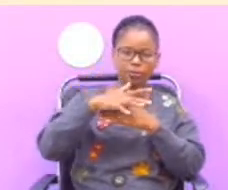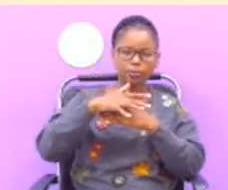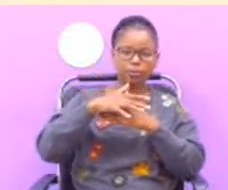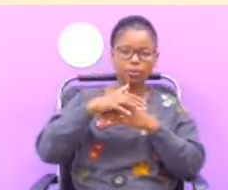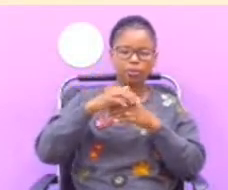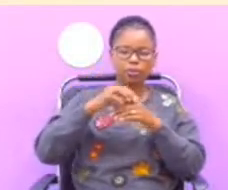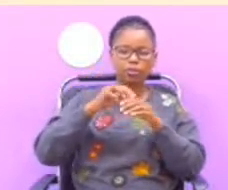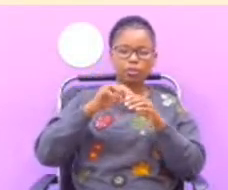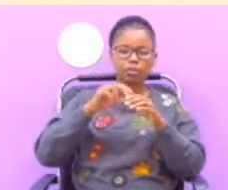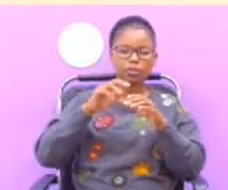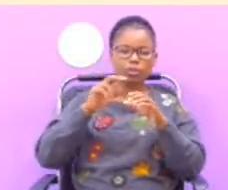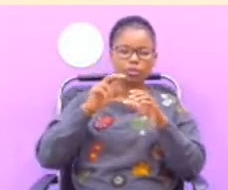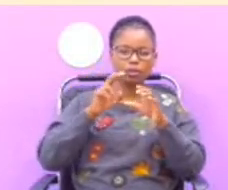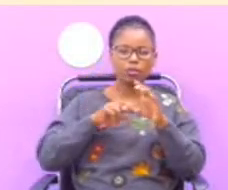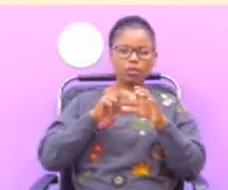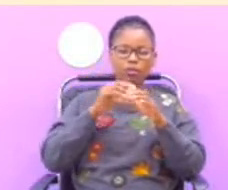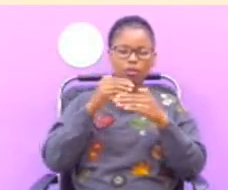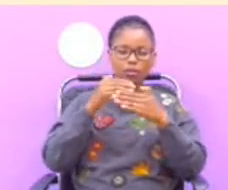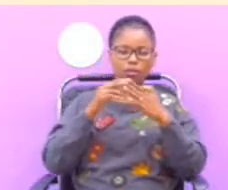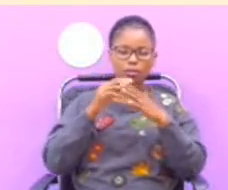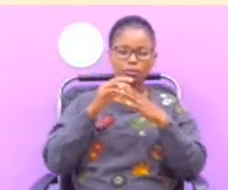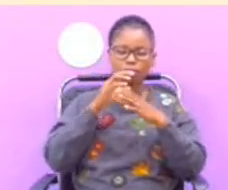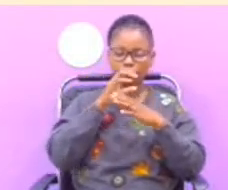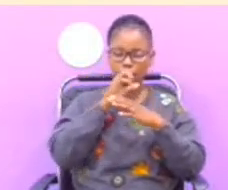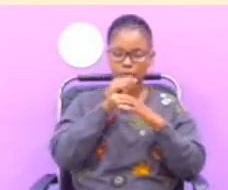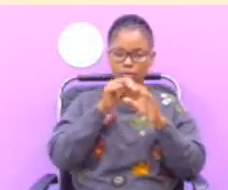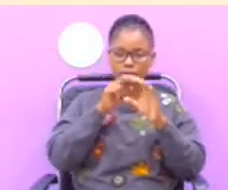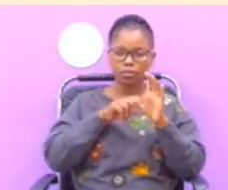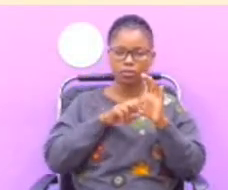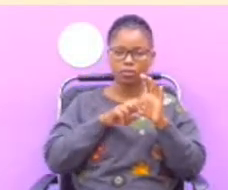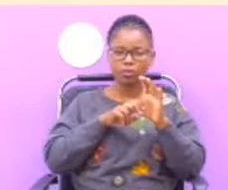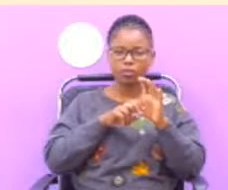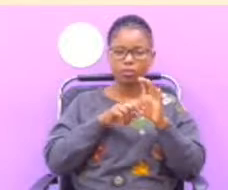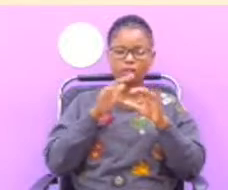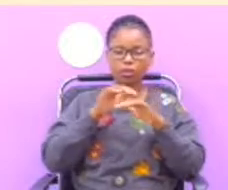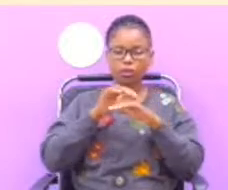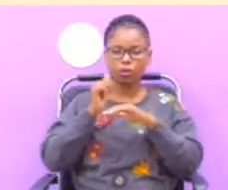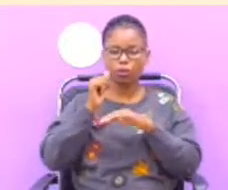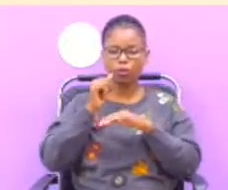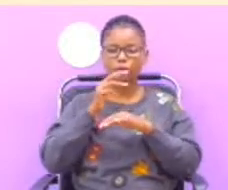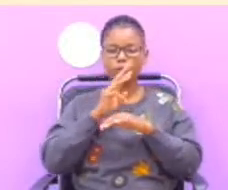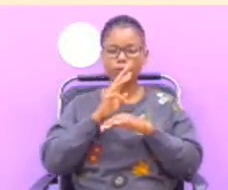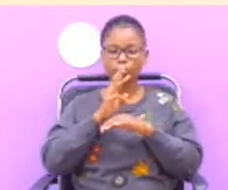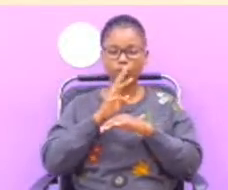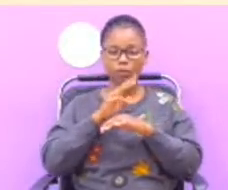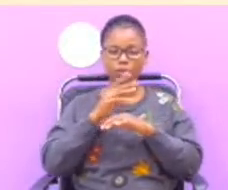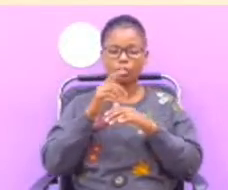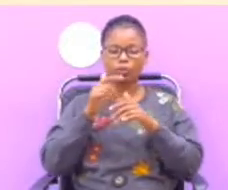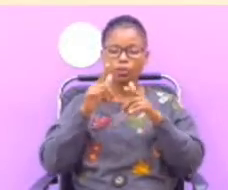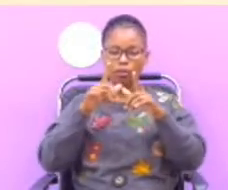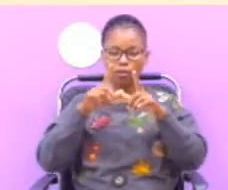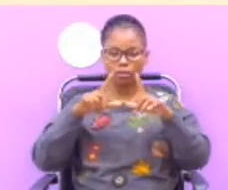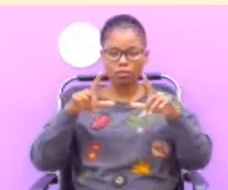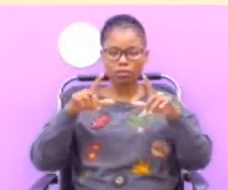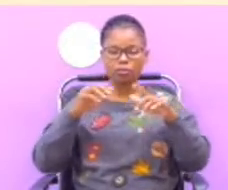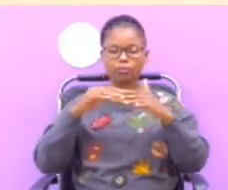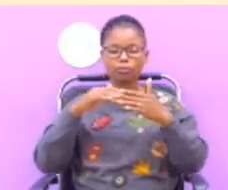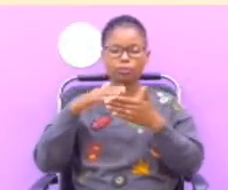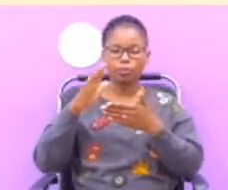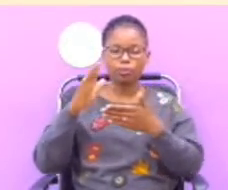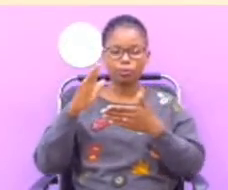gĩtina kĩaguo thĩ o we ũrĩa wĩtaga maĩ ma iria rĩrĩa inene akamaitũrũra